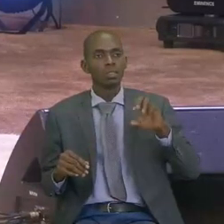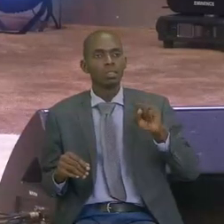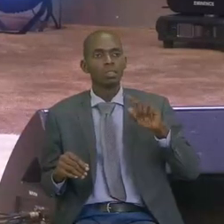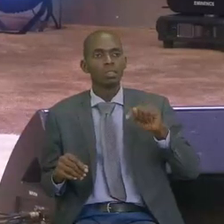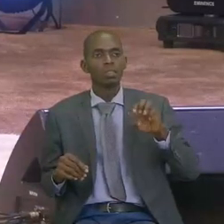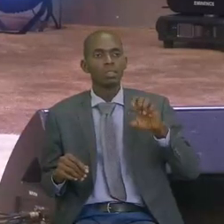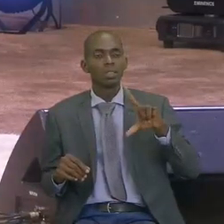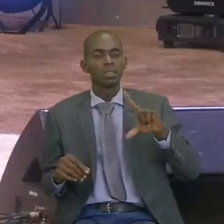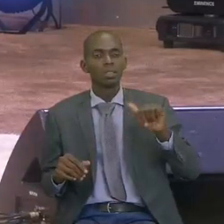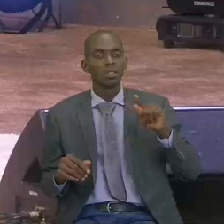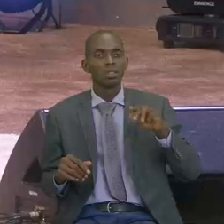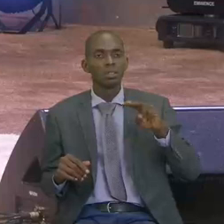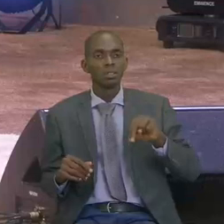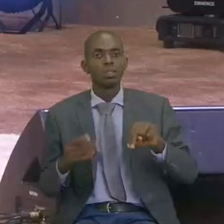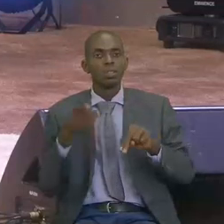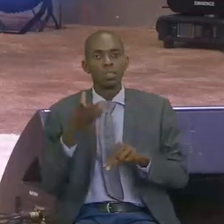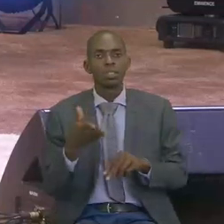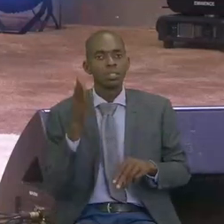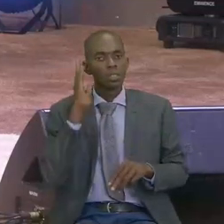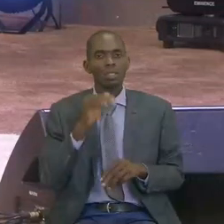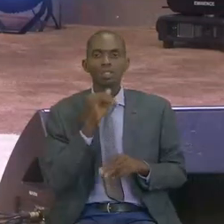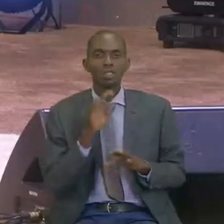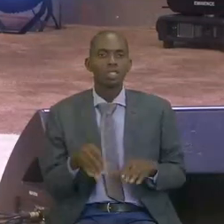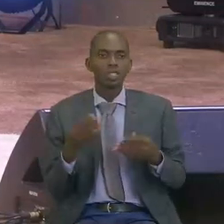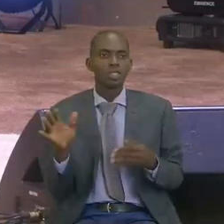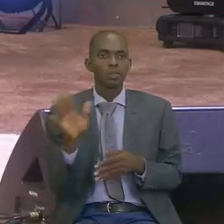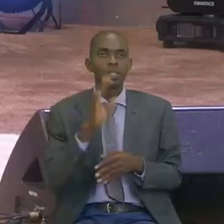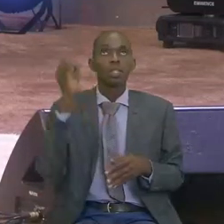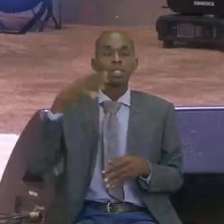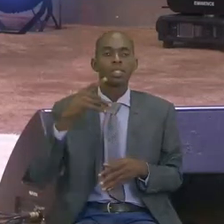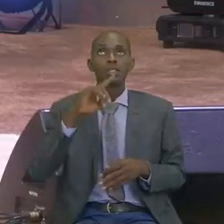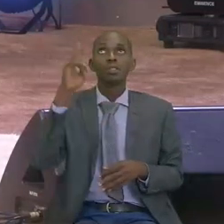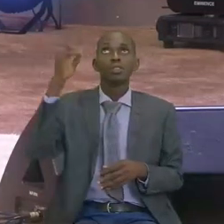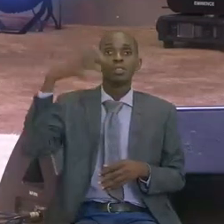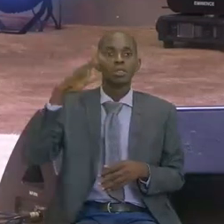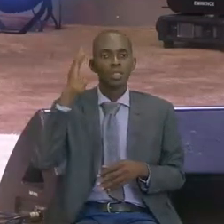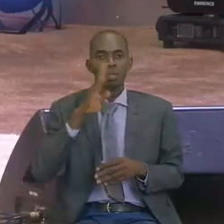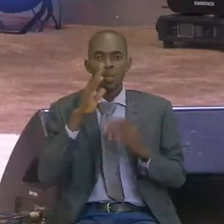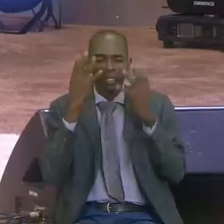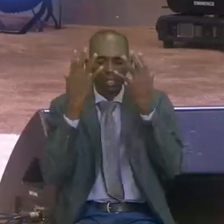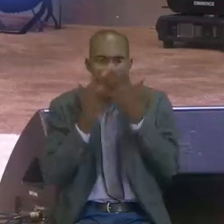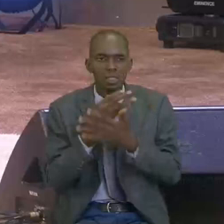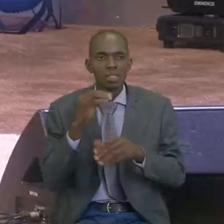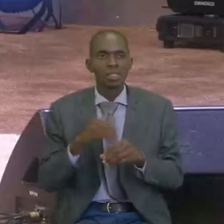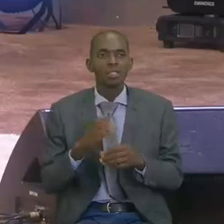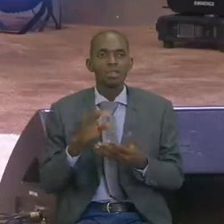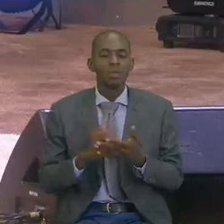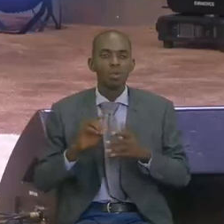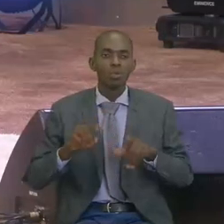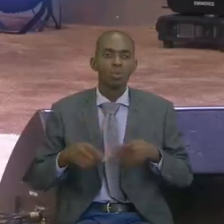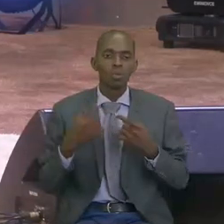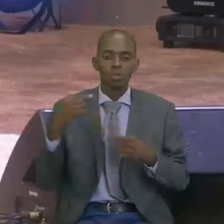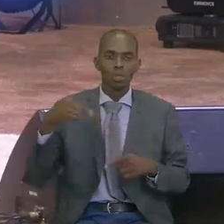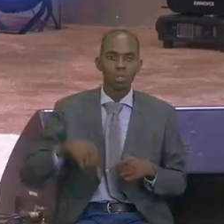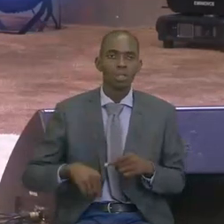leur lumière. Le soleil s'occultera dès son lever et la lune ne